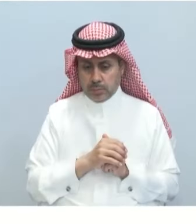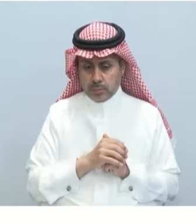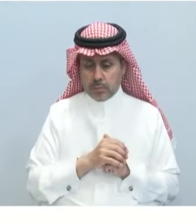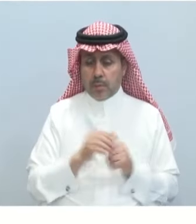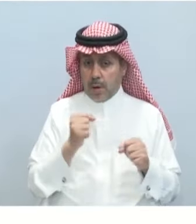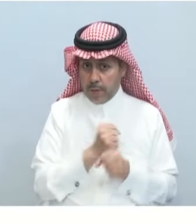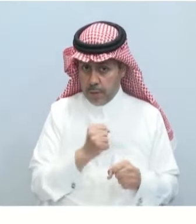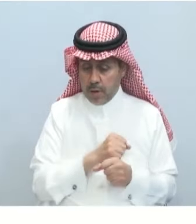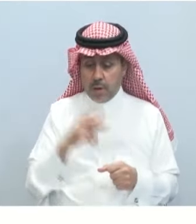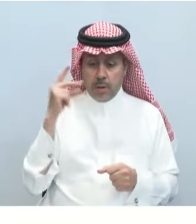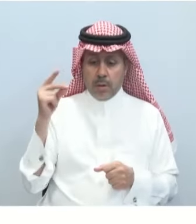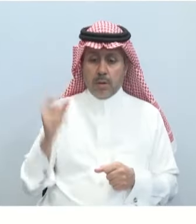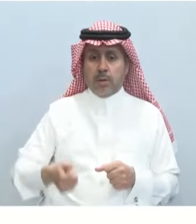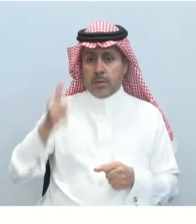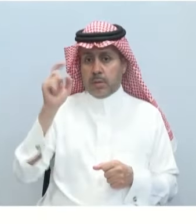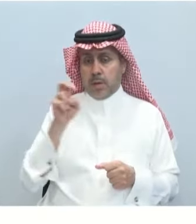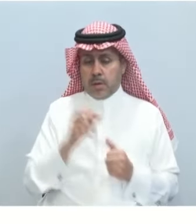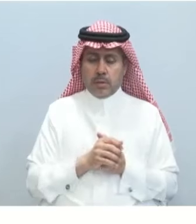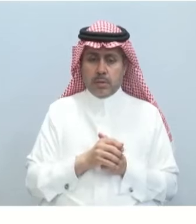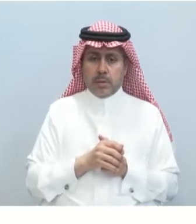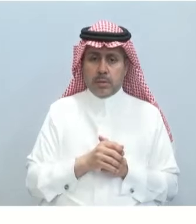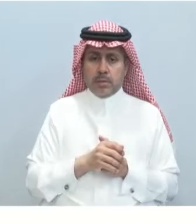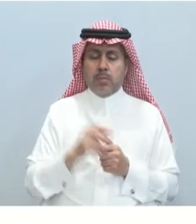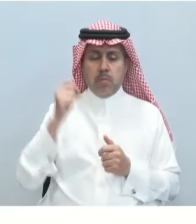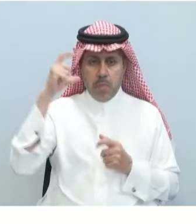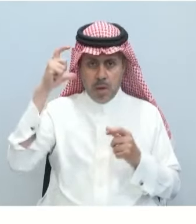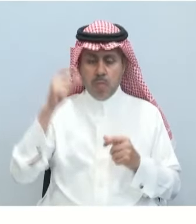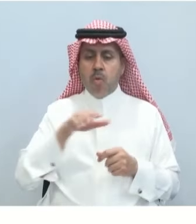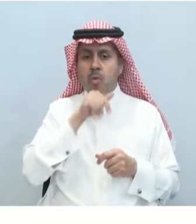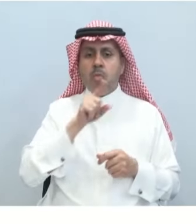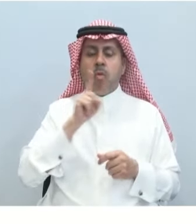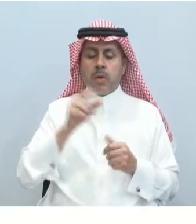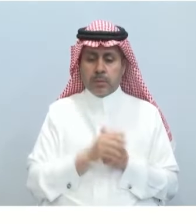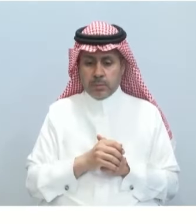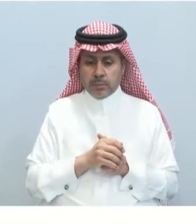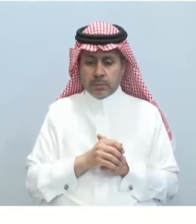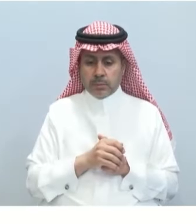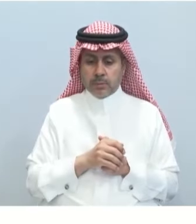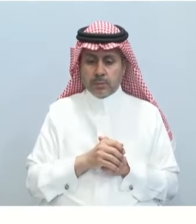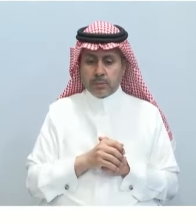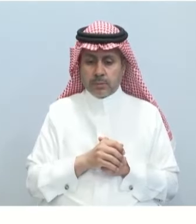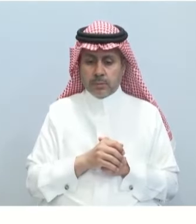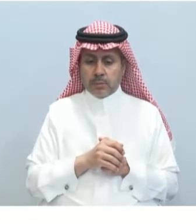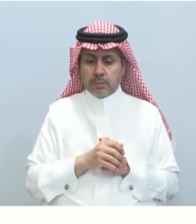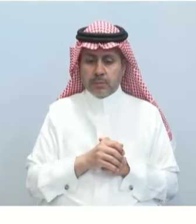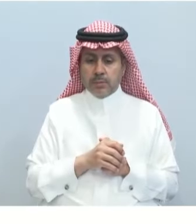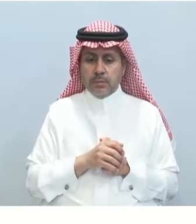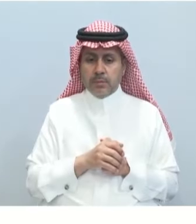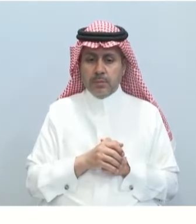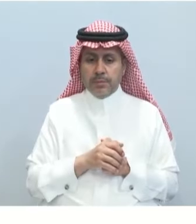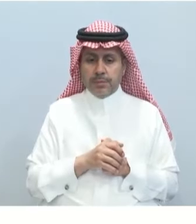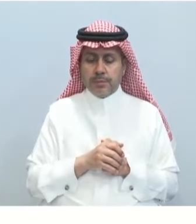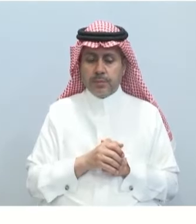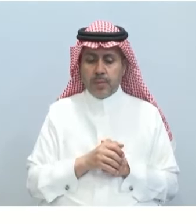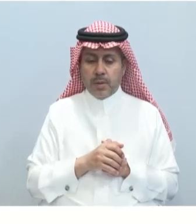افعال طارق تتم بعلم ودرايه والديه الكبيرين في السن وكان يغض طرف عن تصرفات